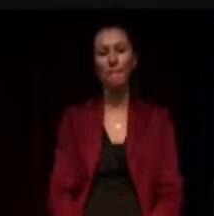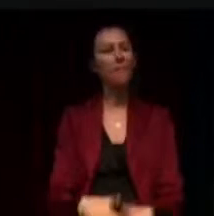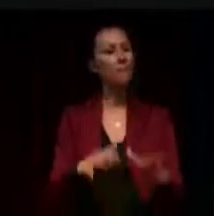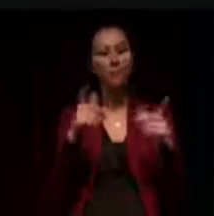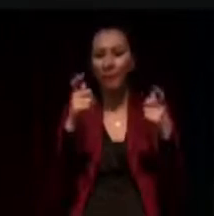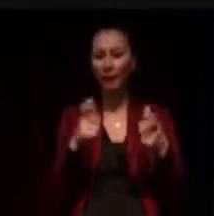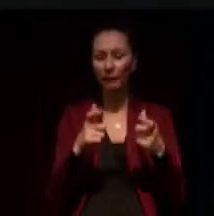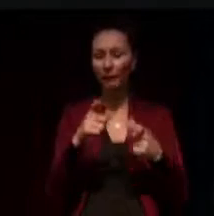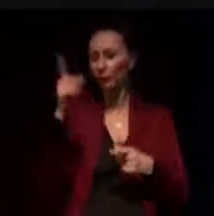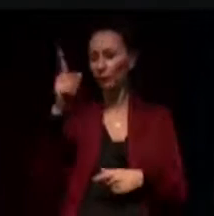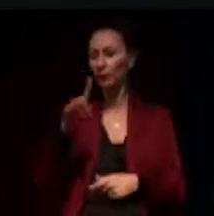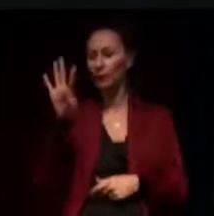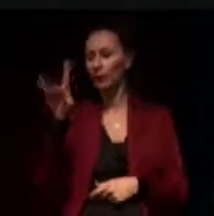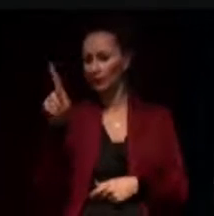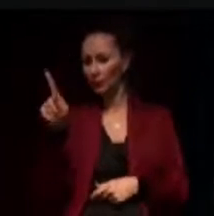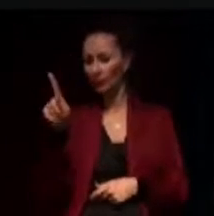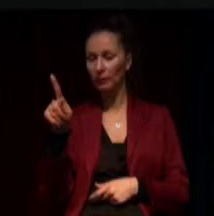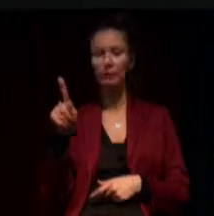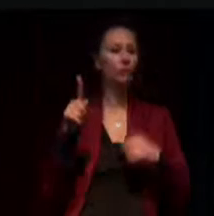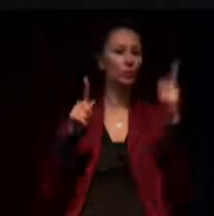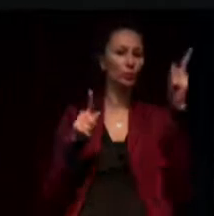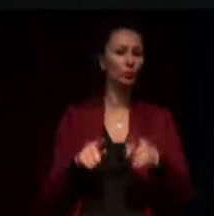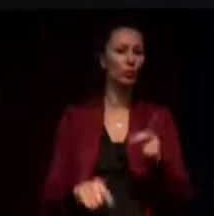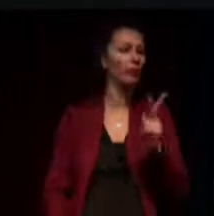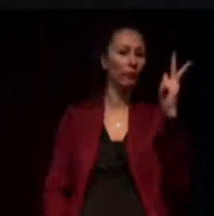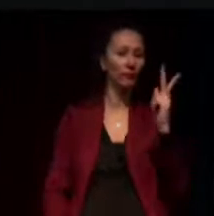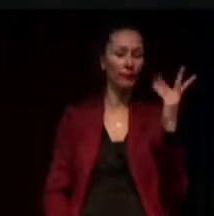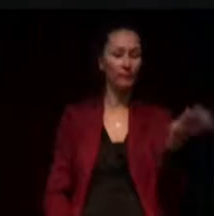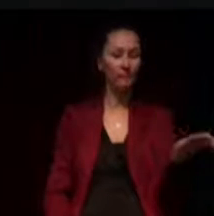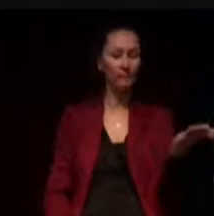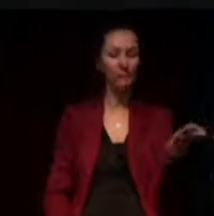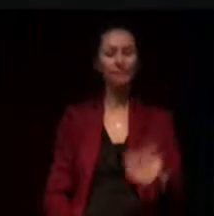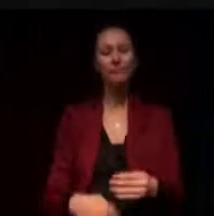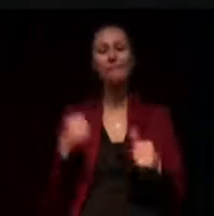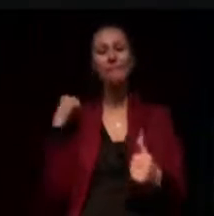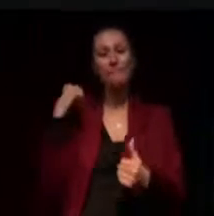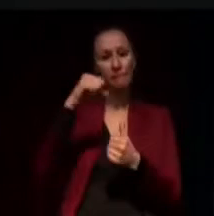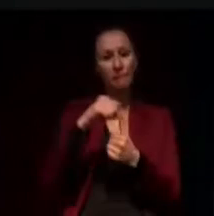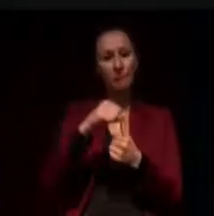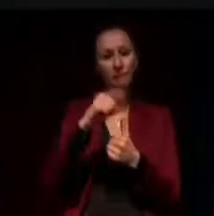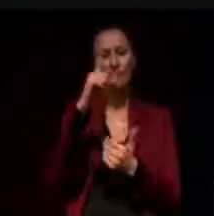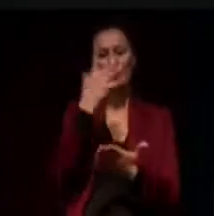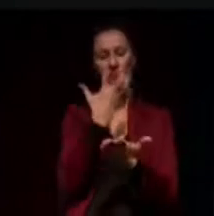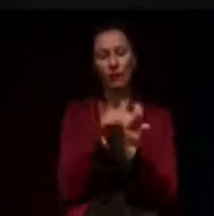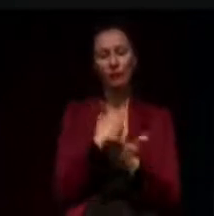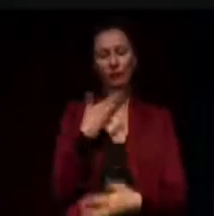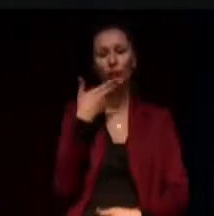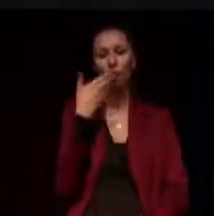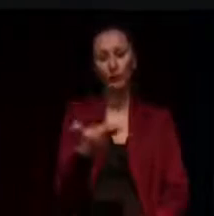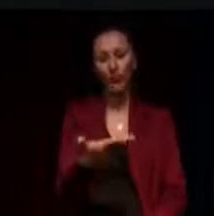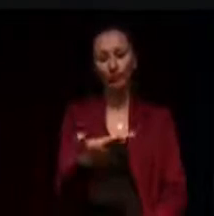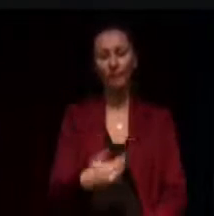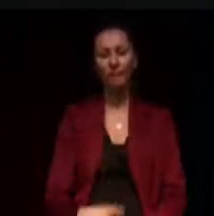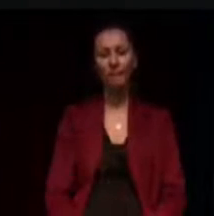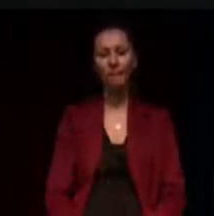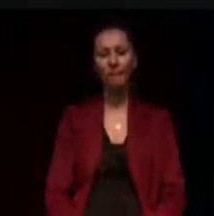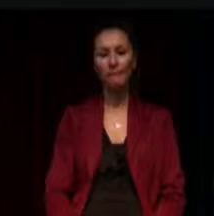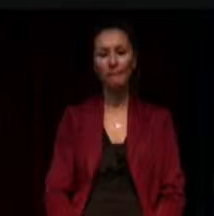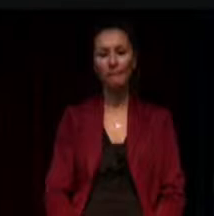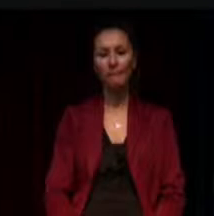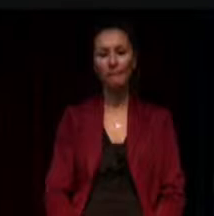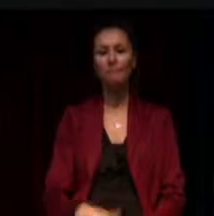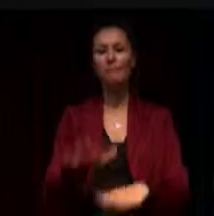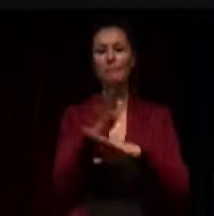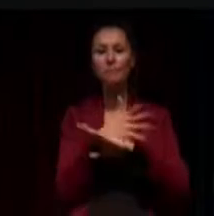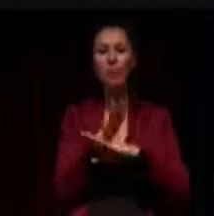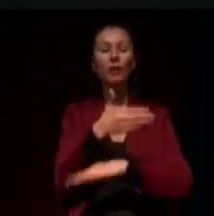Nerede %41, nerede %7? Yine bir veri daha vereceğim genel itibariyle.